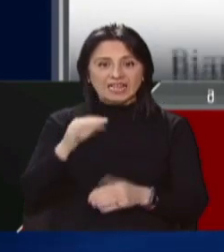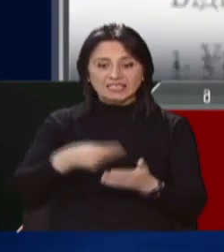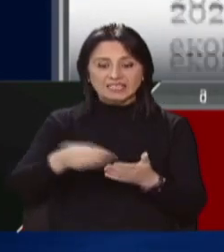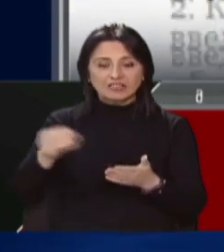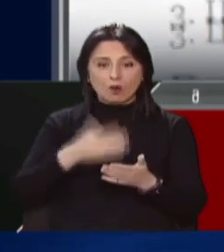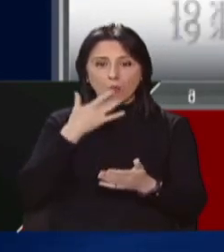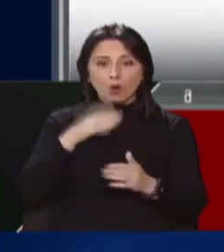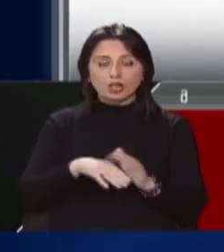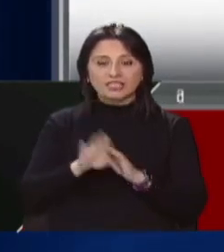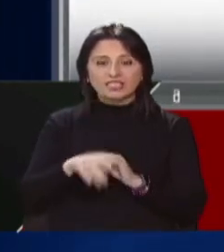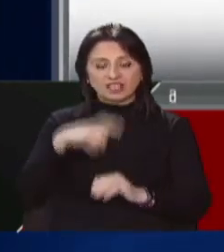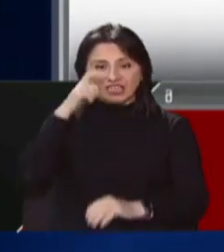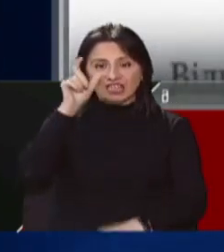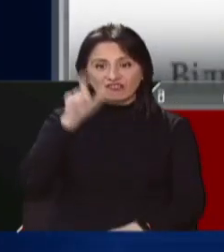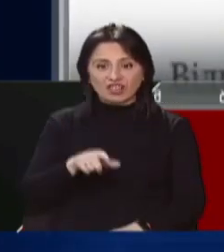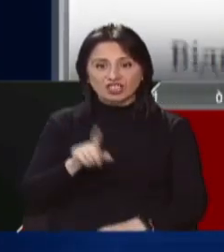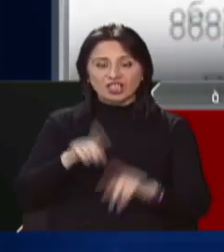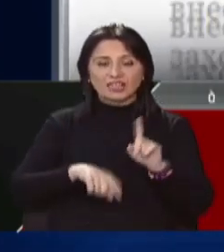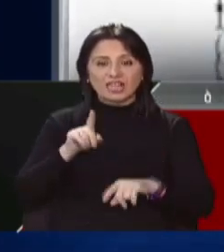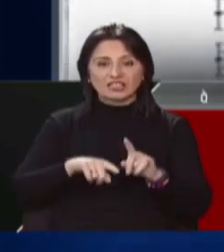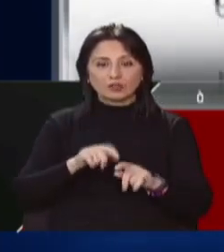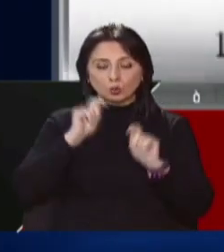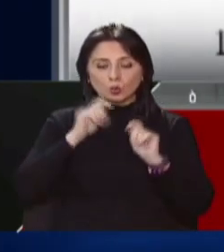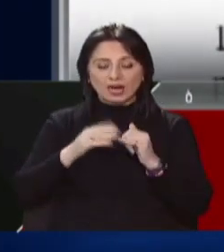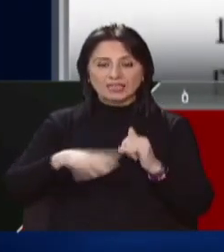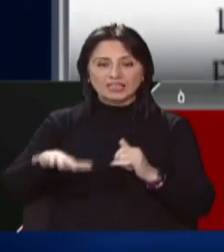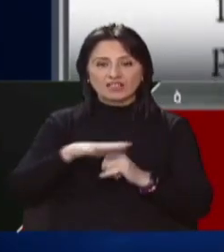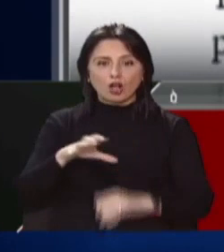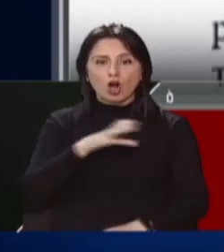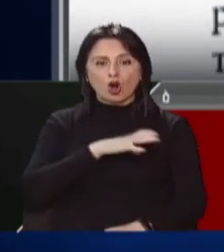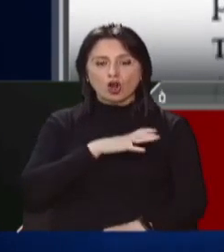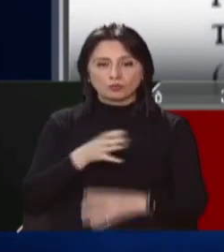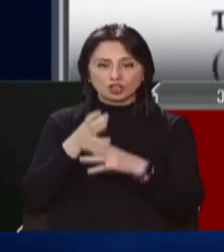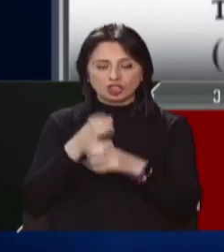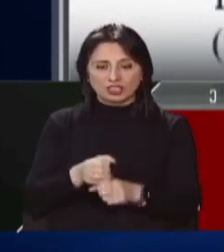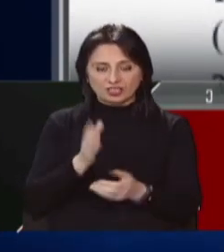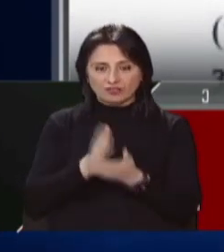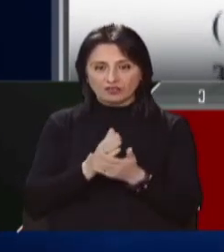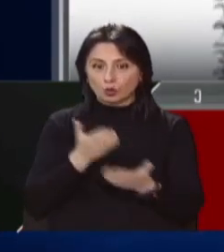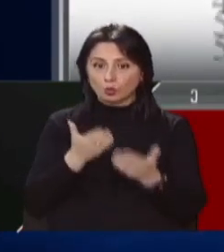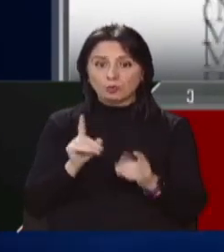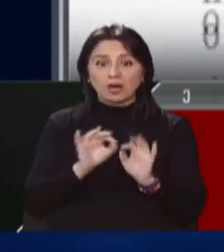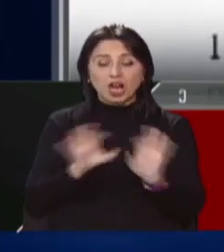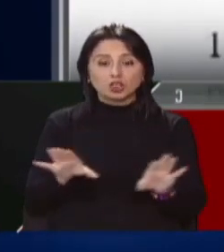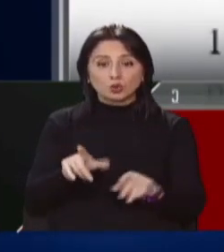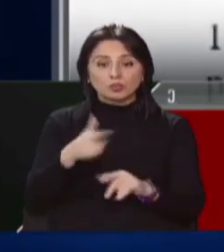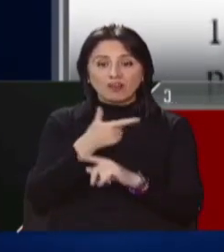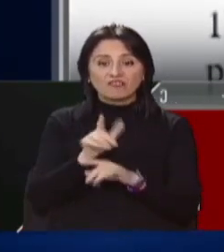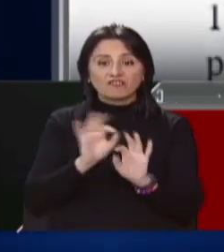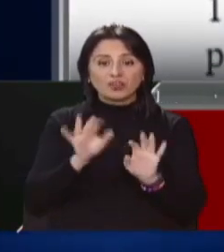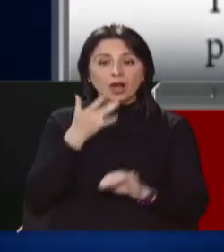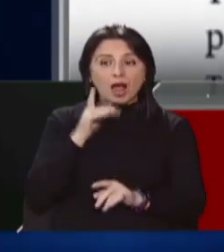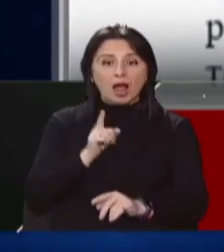ხელმოწერით პოლიტიკიდან წასული ბიძინა ივანიშვილის ნათესავებს უკრაინის ტერიტორიაზე ქონებრივ შეზღუდვებს უწესებს. თუმცა რა შუაშია ამ ვიდეო